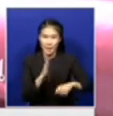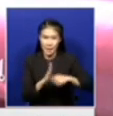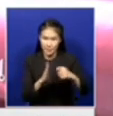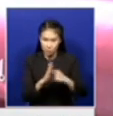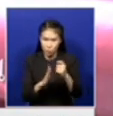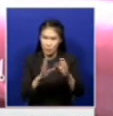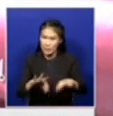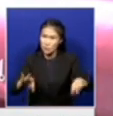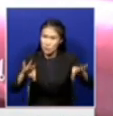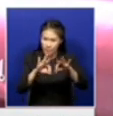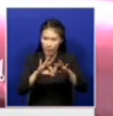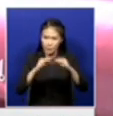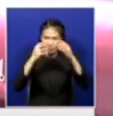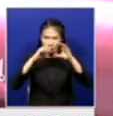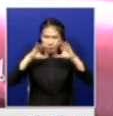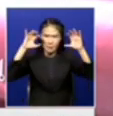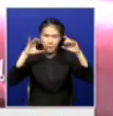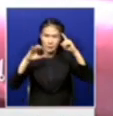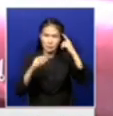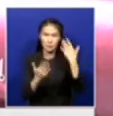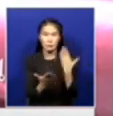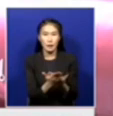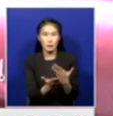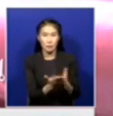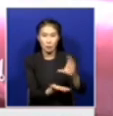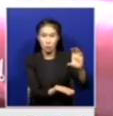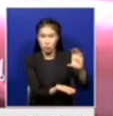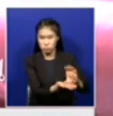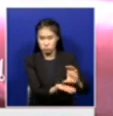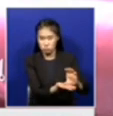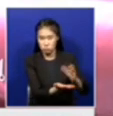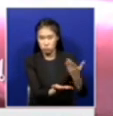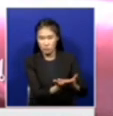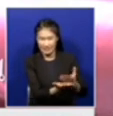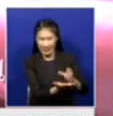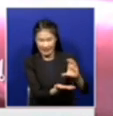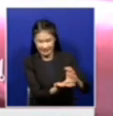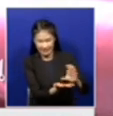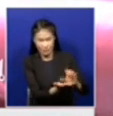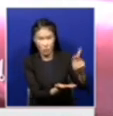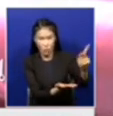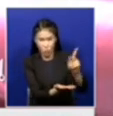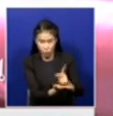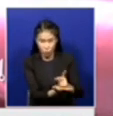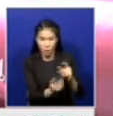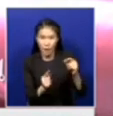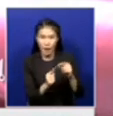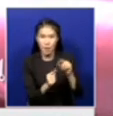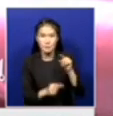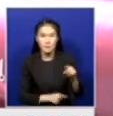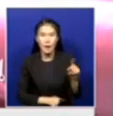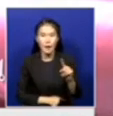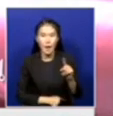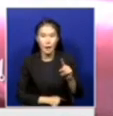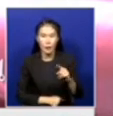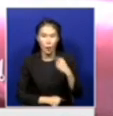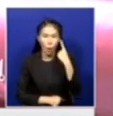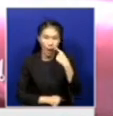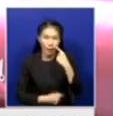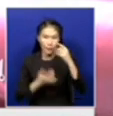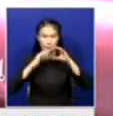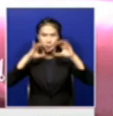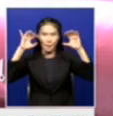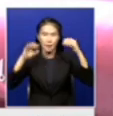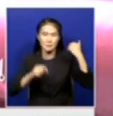นที่รัฐบาลจะต้องใช้จ่ายเงินในครั้งนี้เนี่ยเกิดจากการออกคำสั่งของรัฐบาลนั่นเอง